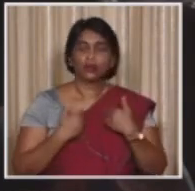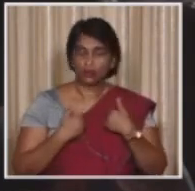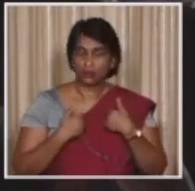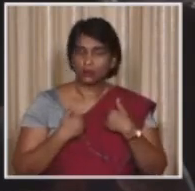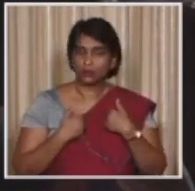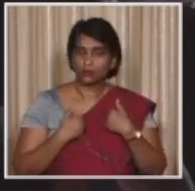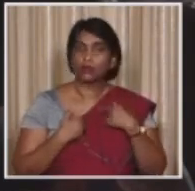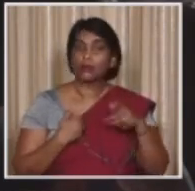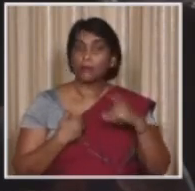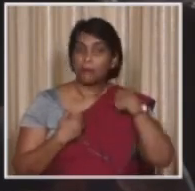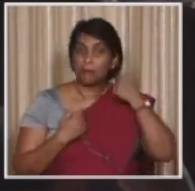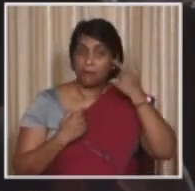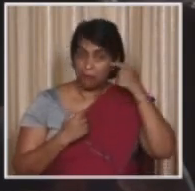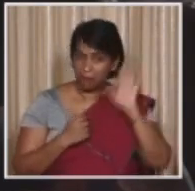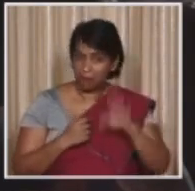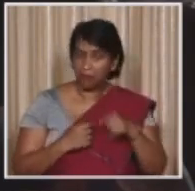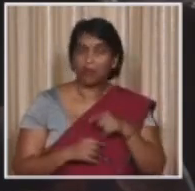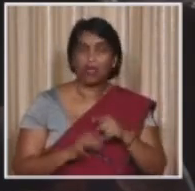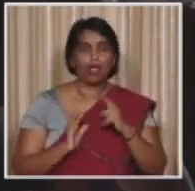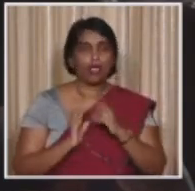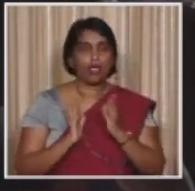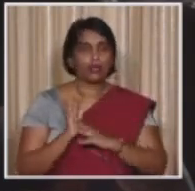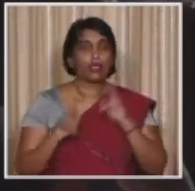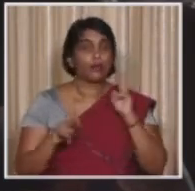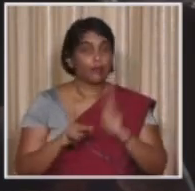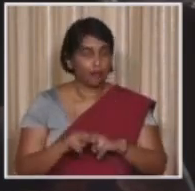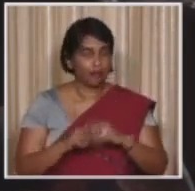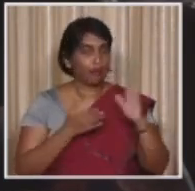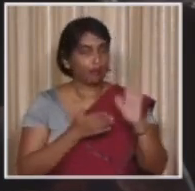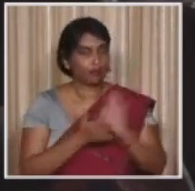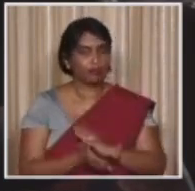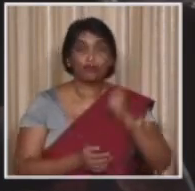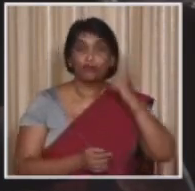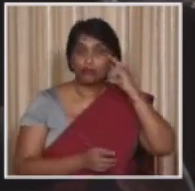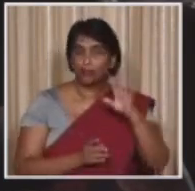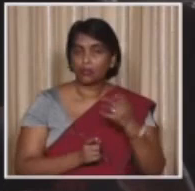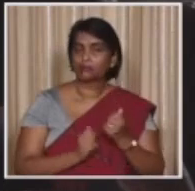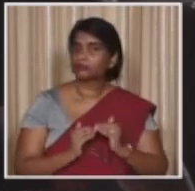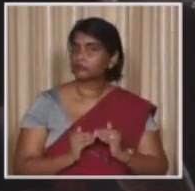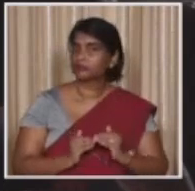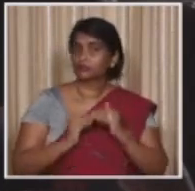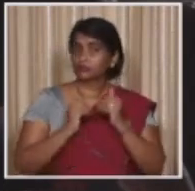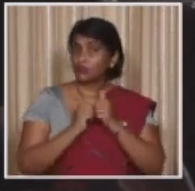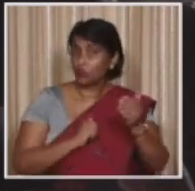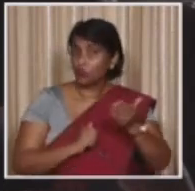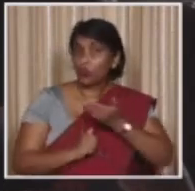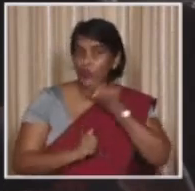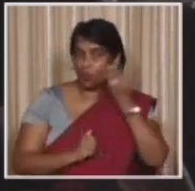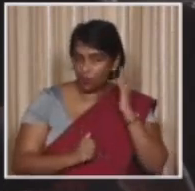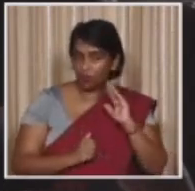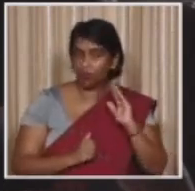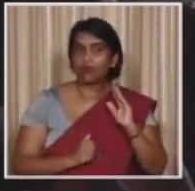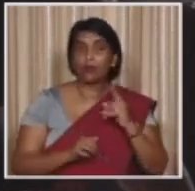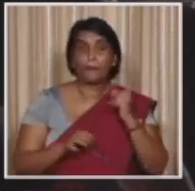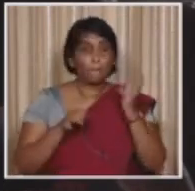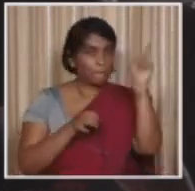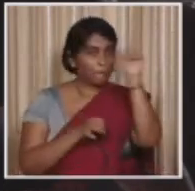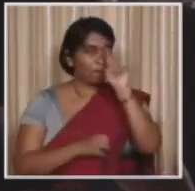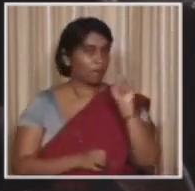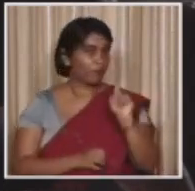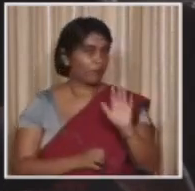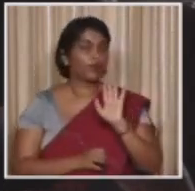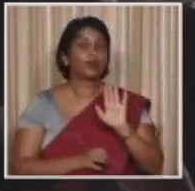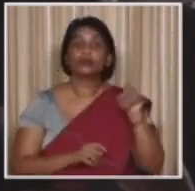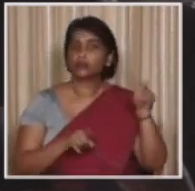මේ බලාපොරොත්තු වෙන IMF සහනයත් එක්ක බලාපොරොත්තු වෙන ආර්ථික වර්ධනයට යන්න පුළුවන්ද කියන එක ප්‍රශ්නාර්ථයක්. ඒ